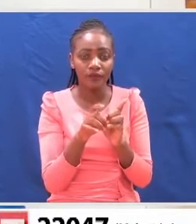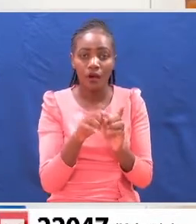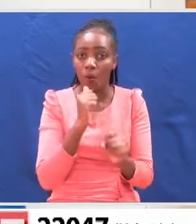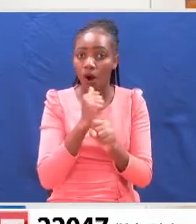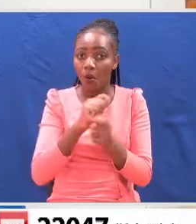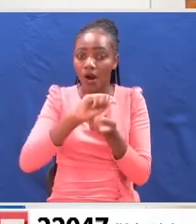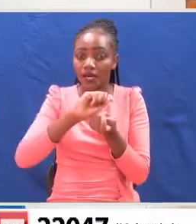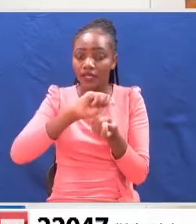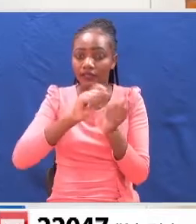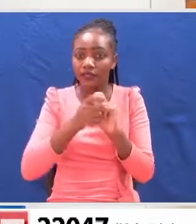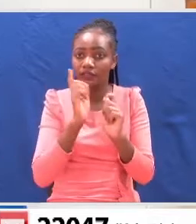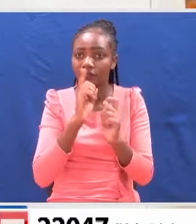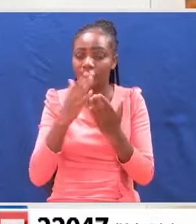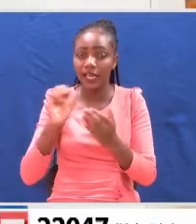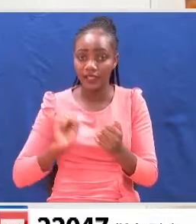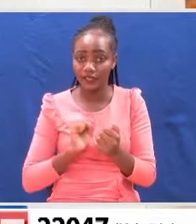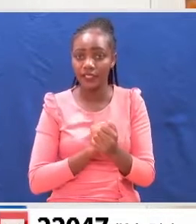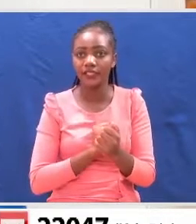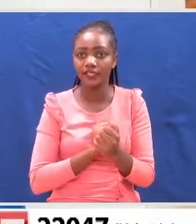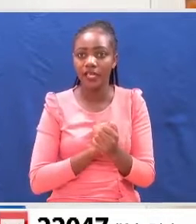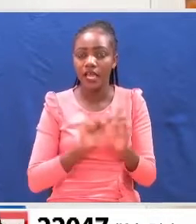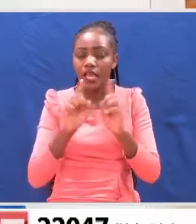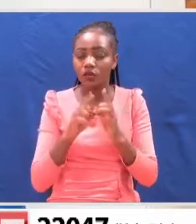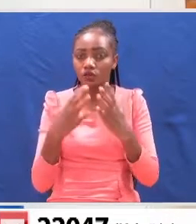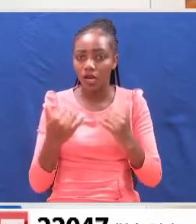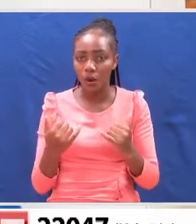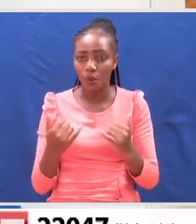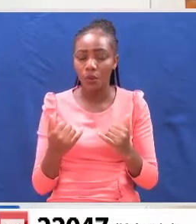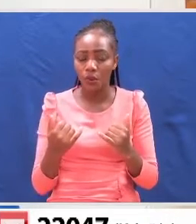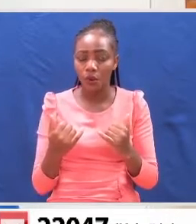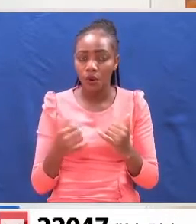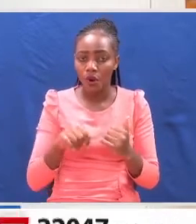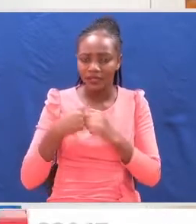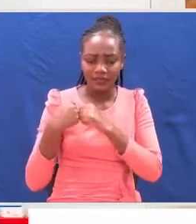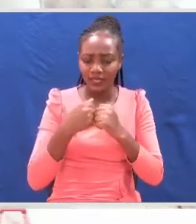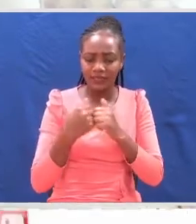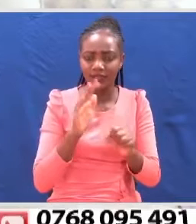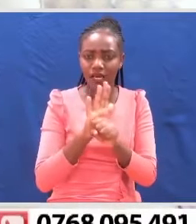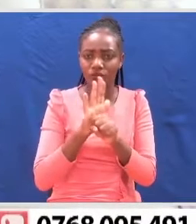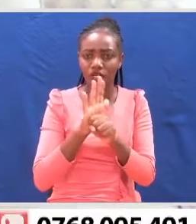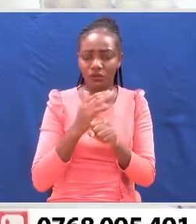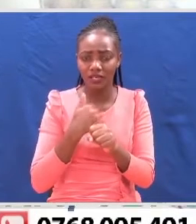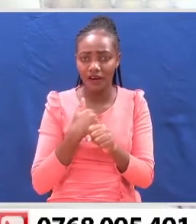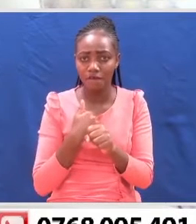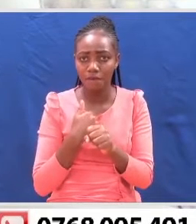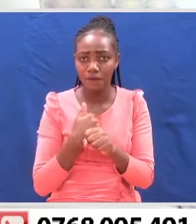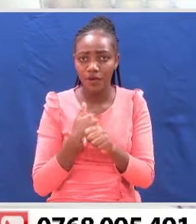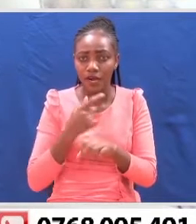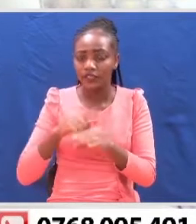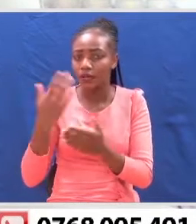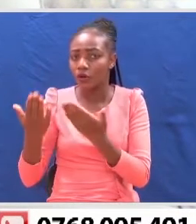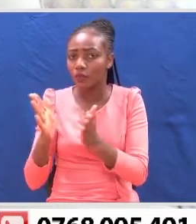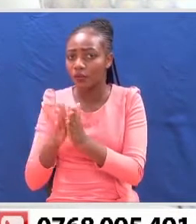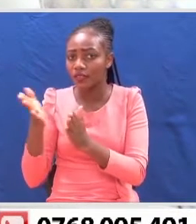kazi yetu tukiwa bunge la Senate. So kwa hivyo umekuwa ni mwaka wenye changamoto nyingi sana. Kulinganisha na miaka ile